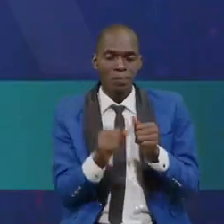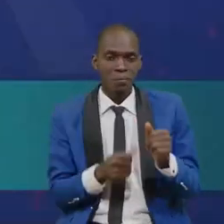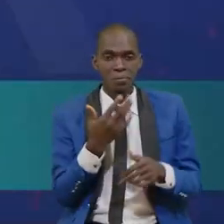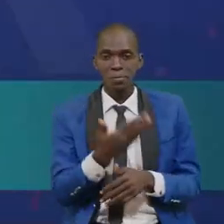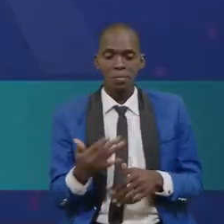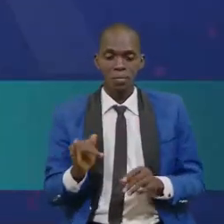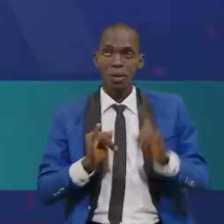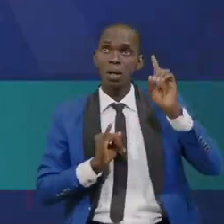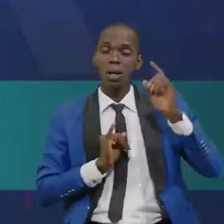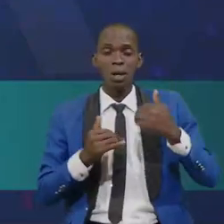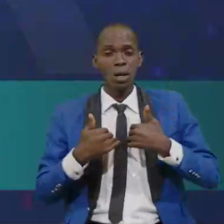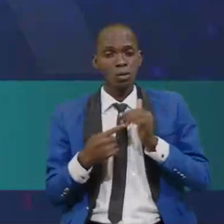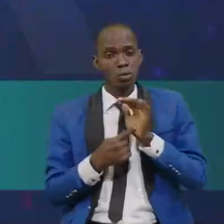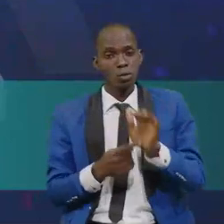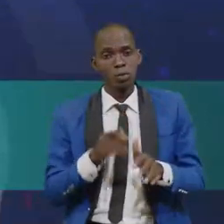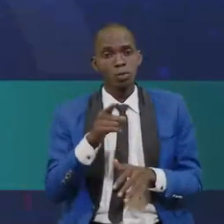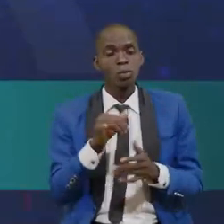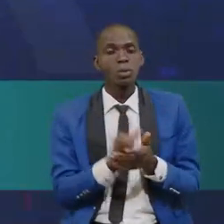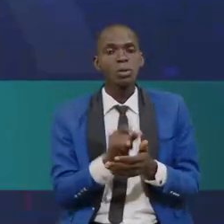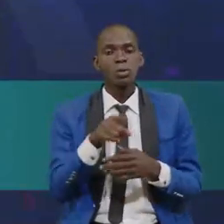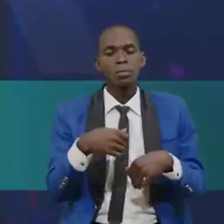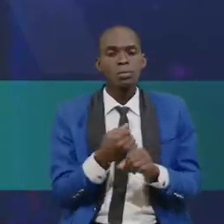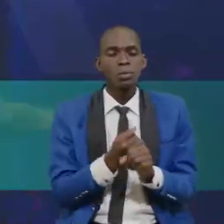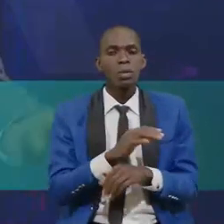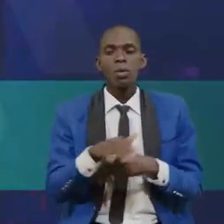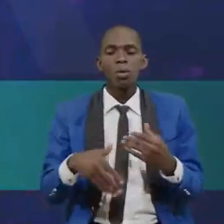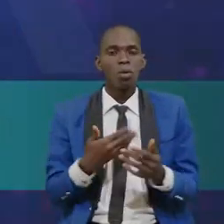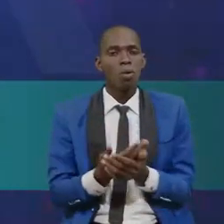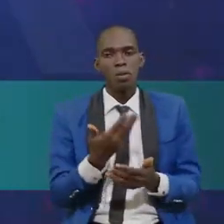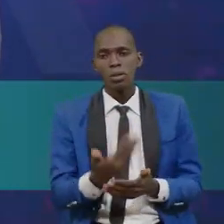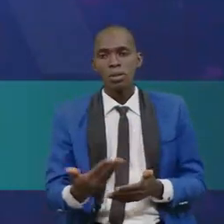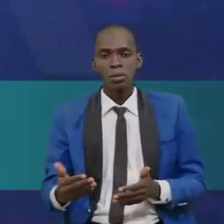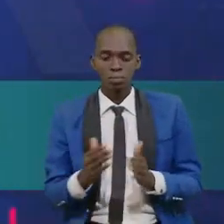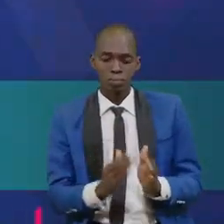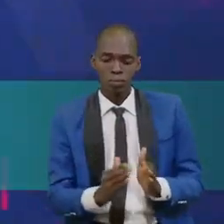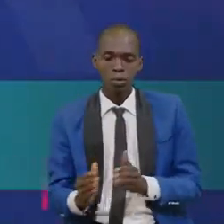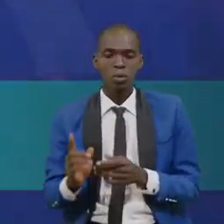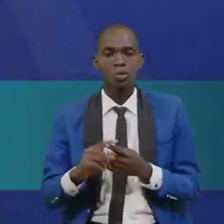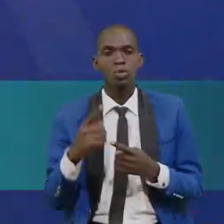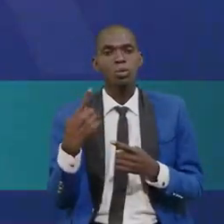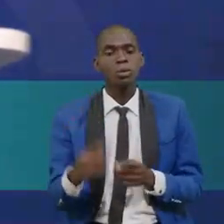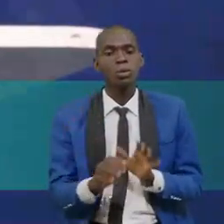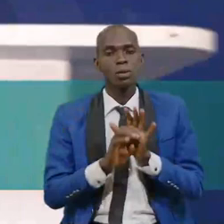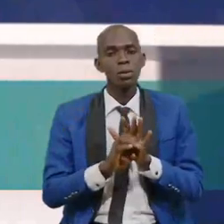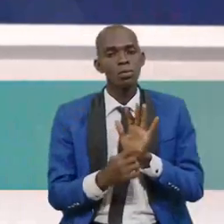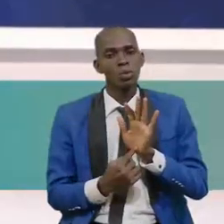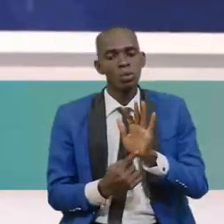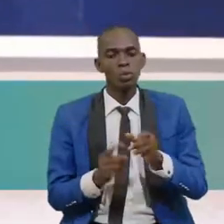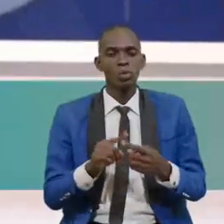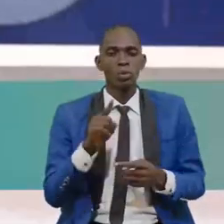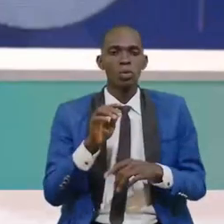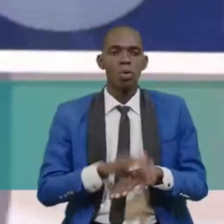tout ce que je t'ai montré pour que tu fasses toutes choses selon le modèle qui t'a été montré sur